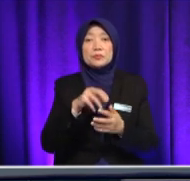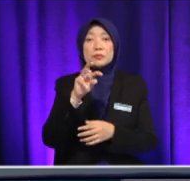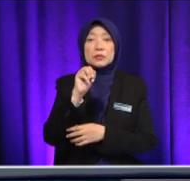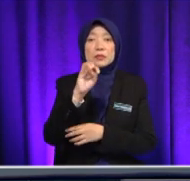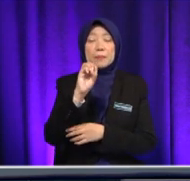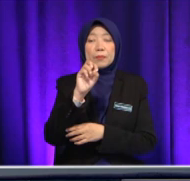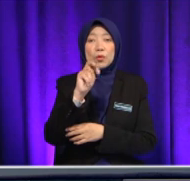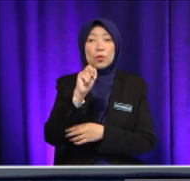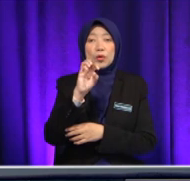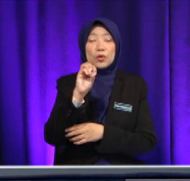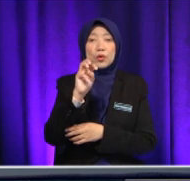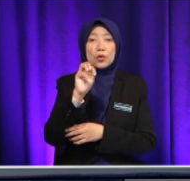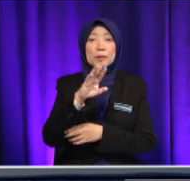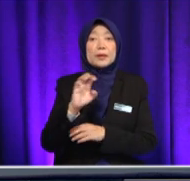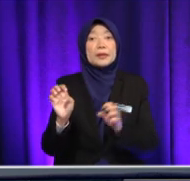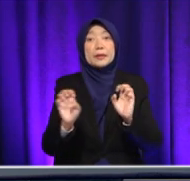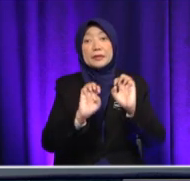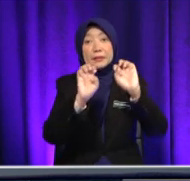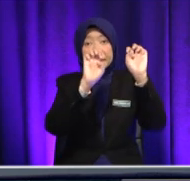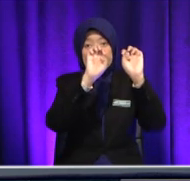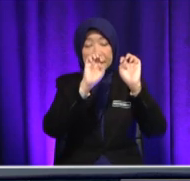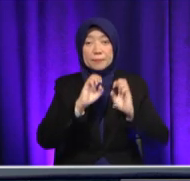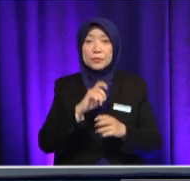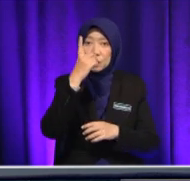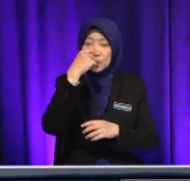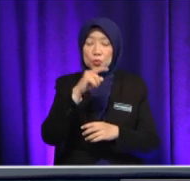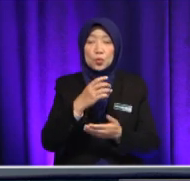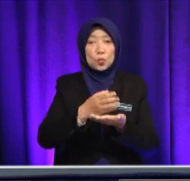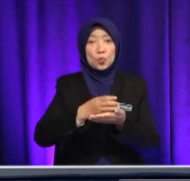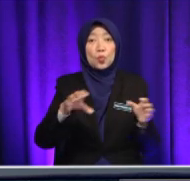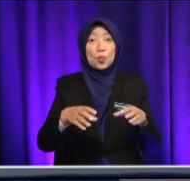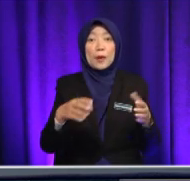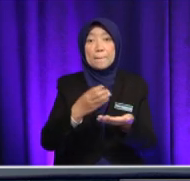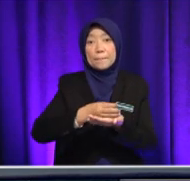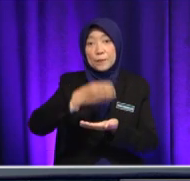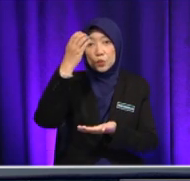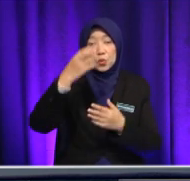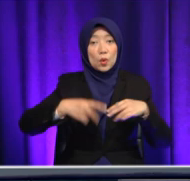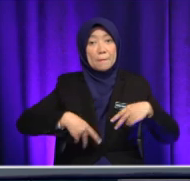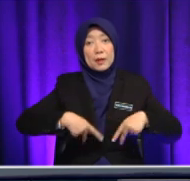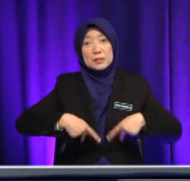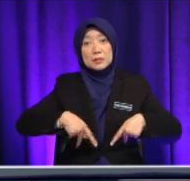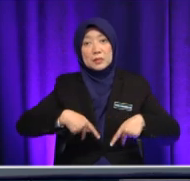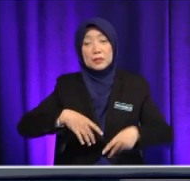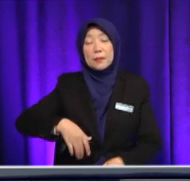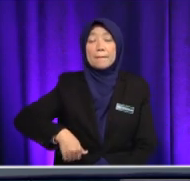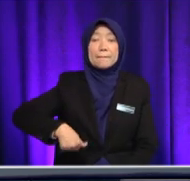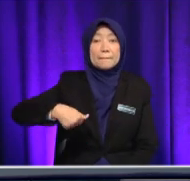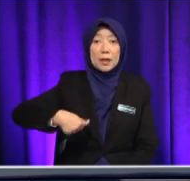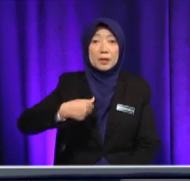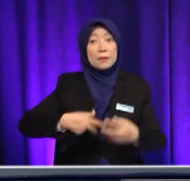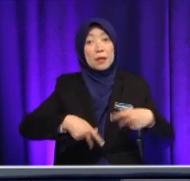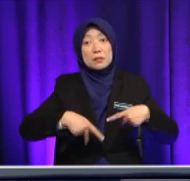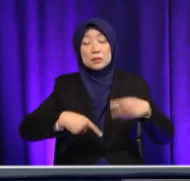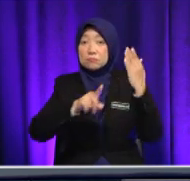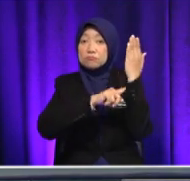etina. Kegunaannya adalah untuk membuat botol plastik, beg plastik, baldi yang kita nampak kita